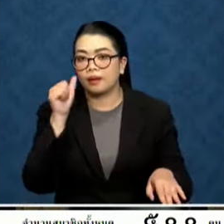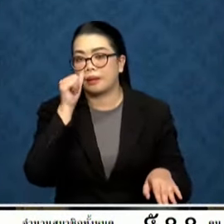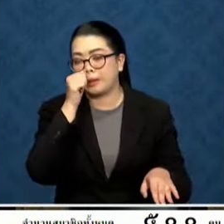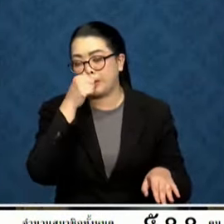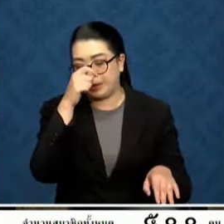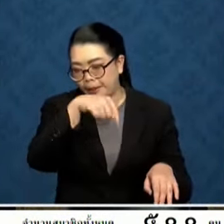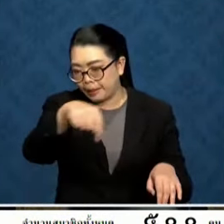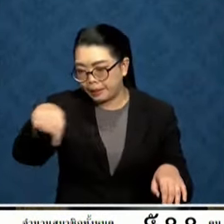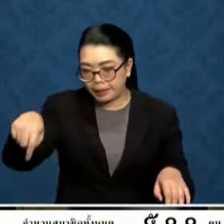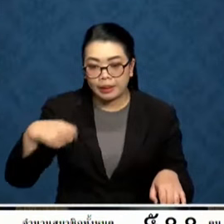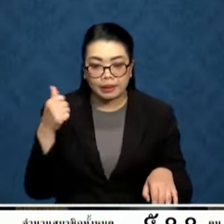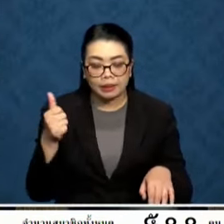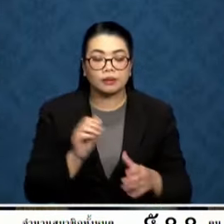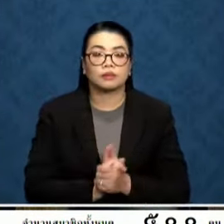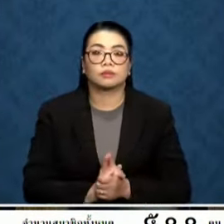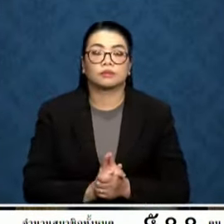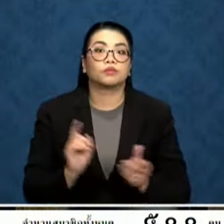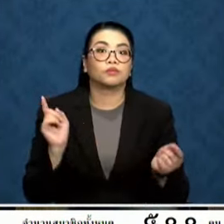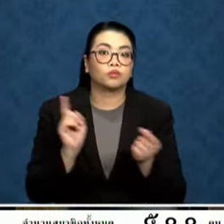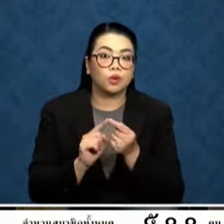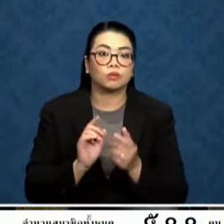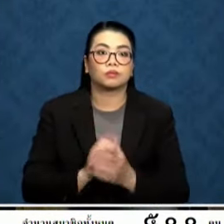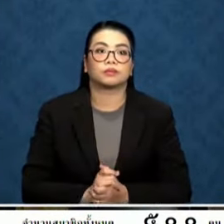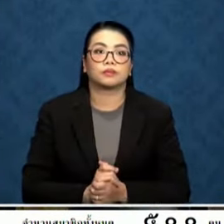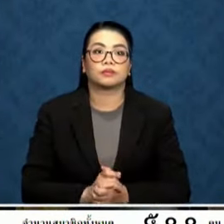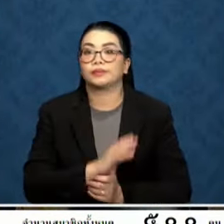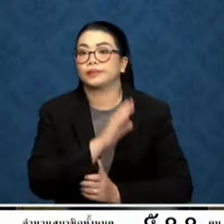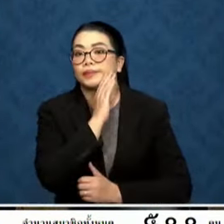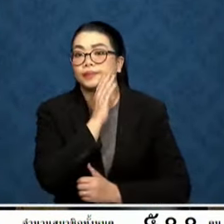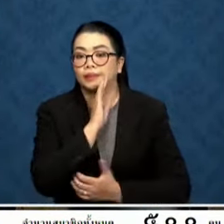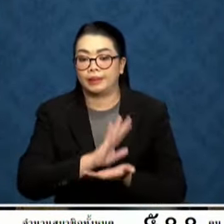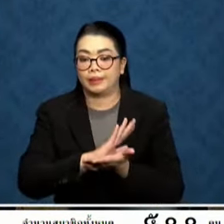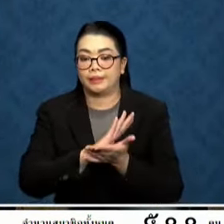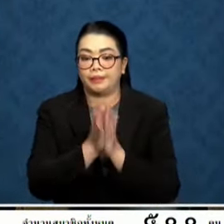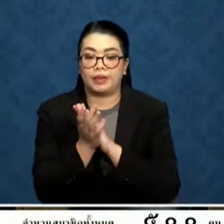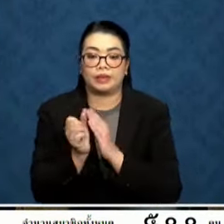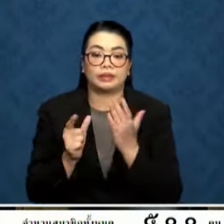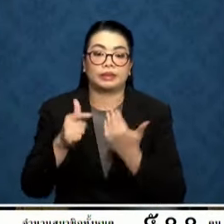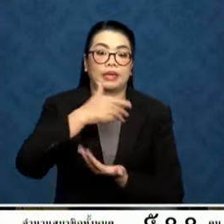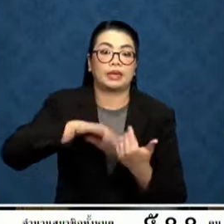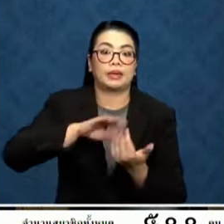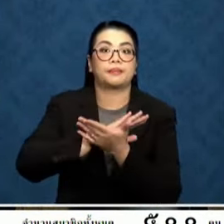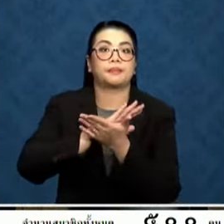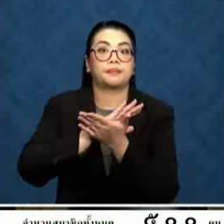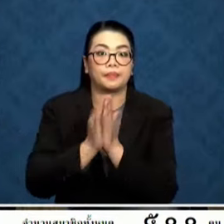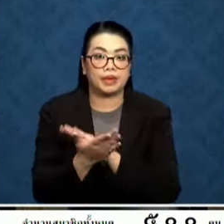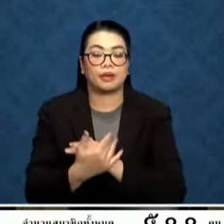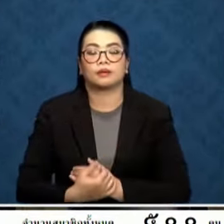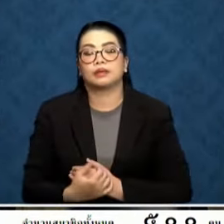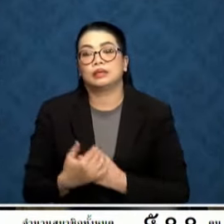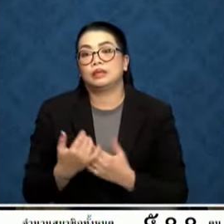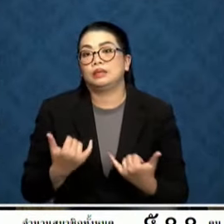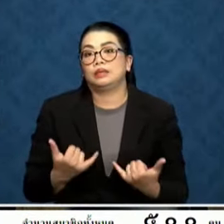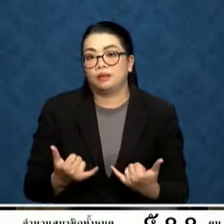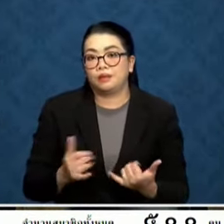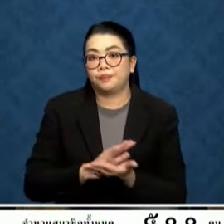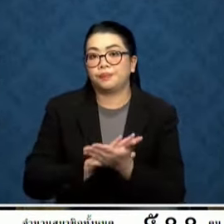แหล่งชี้ตรงกันครับว่าถ้าเราจะพลิกฟื้นเศรษฐกิจของประเทศไทยณพ.ศ